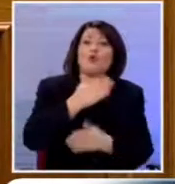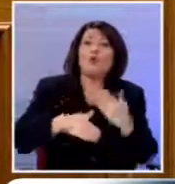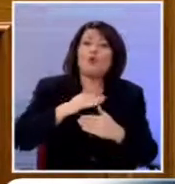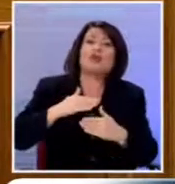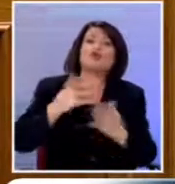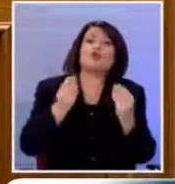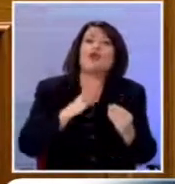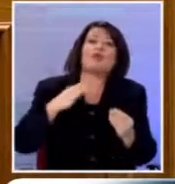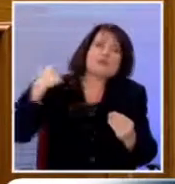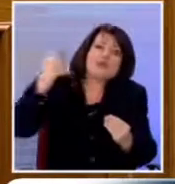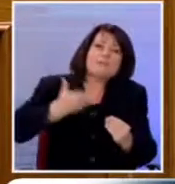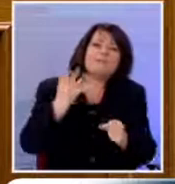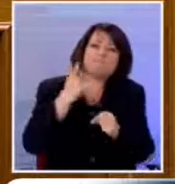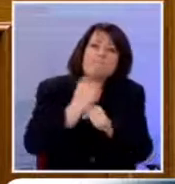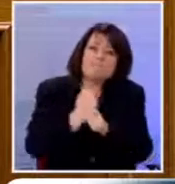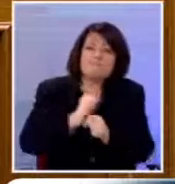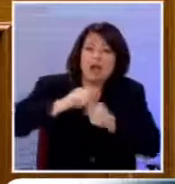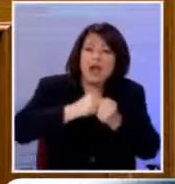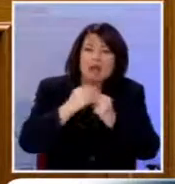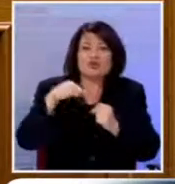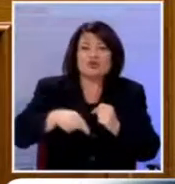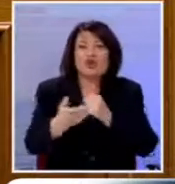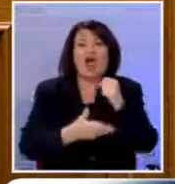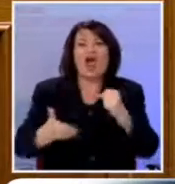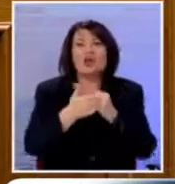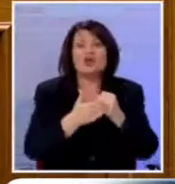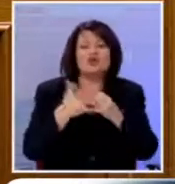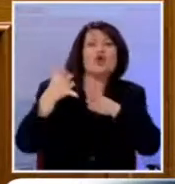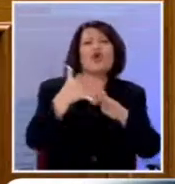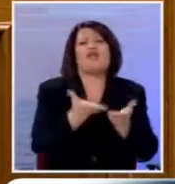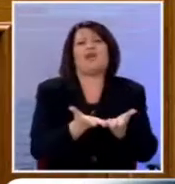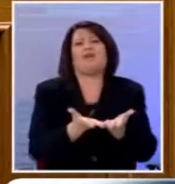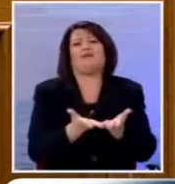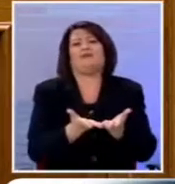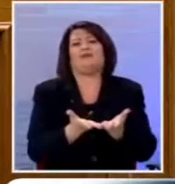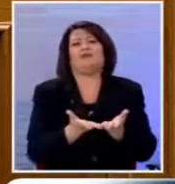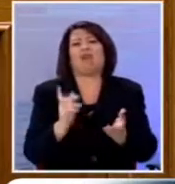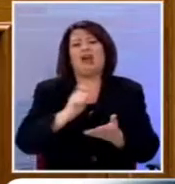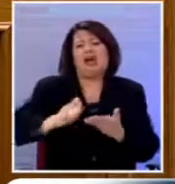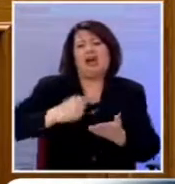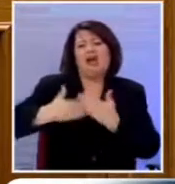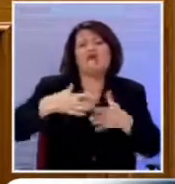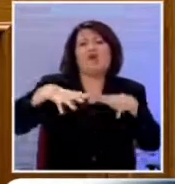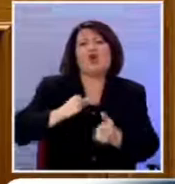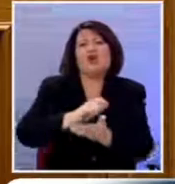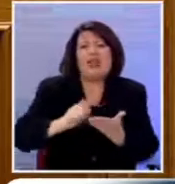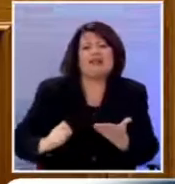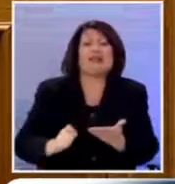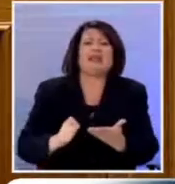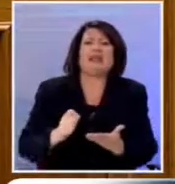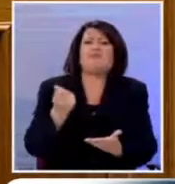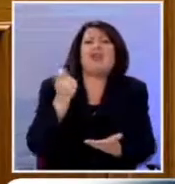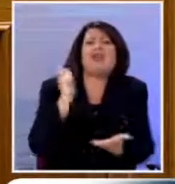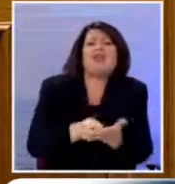πολλών ανθρώπων. Τώρα οι αγρότες βιώνουν τον εμπεγμό και την τεράστια γραφειοκρατία για να πάρουν